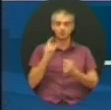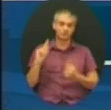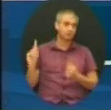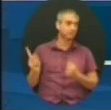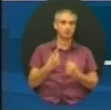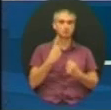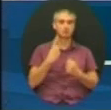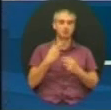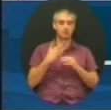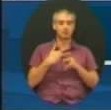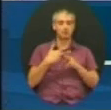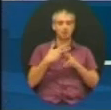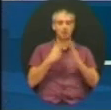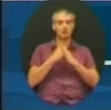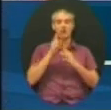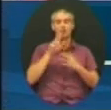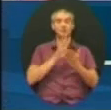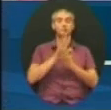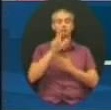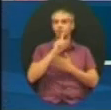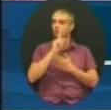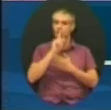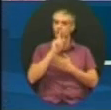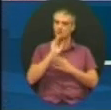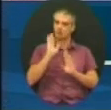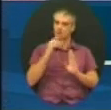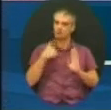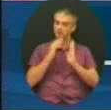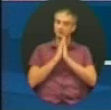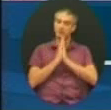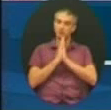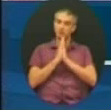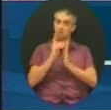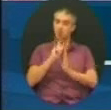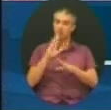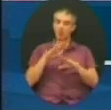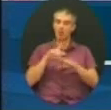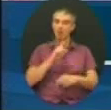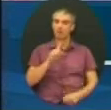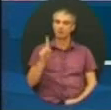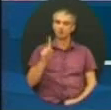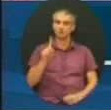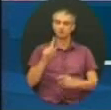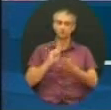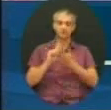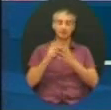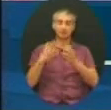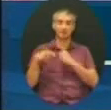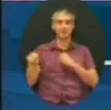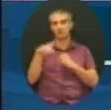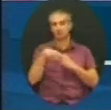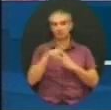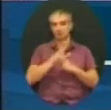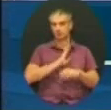היותר בפריסה עד 2018, אל תיגעו. ואני מאוד מבקש לא לגעת במשרדים החברתיים, עליהם